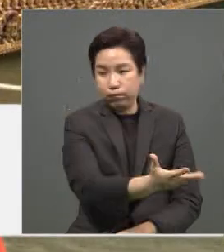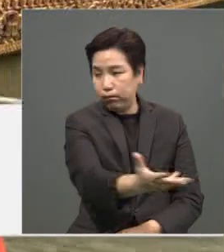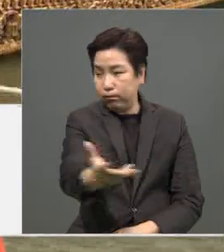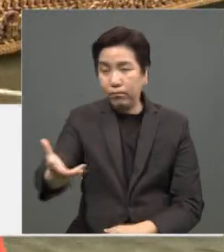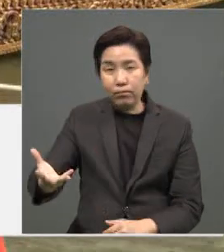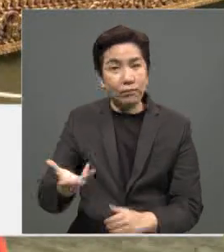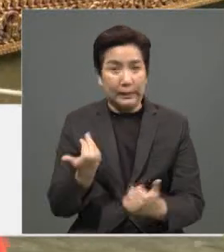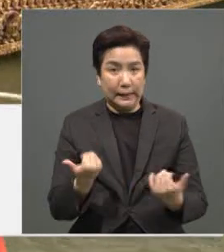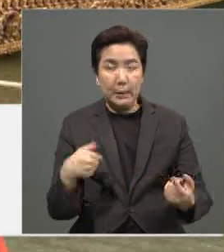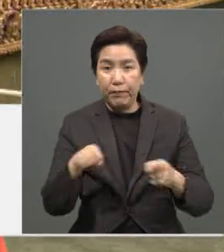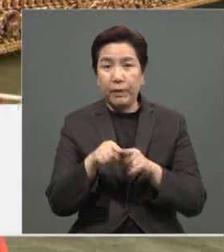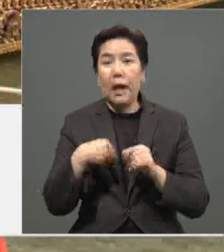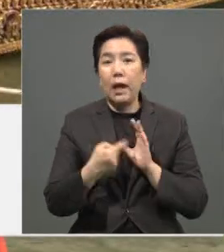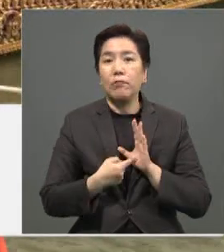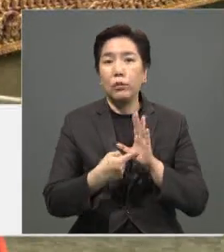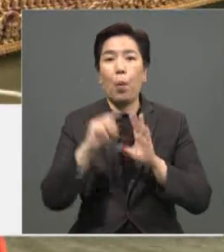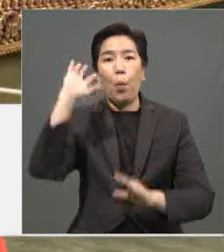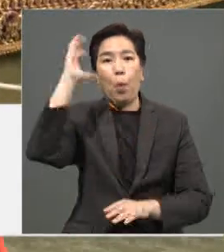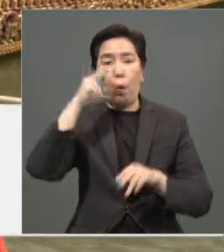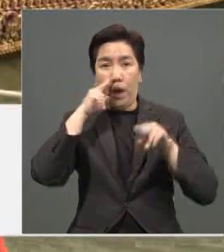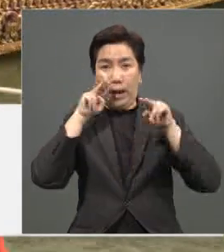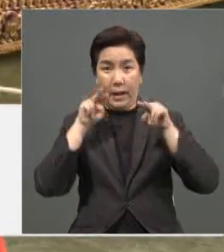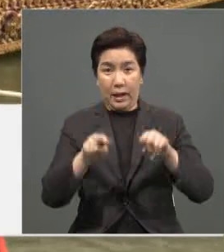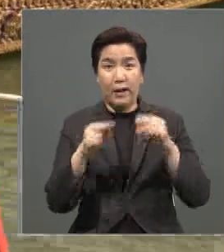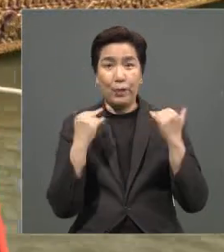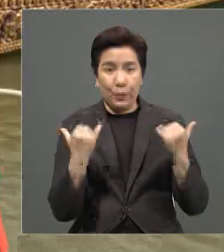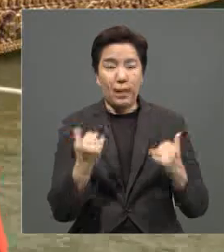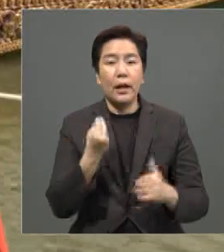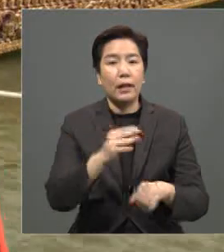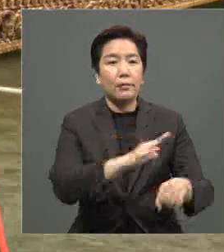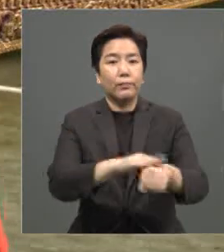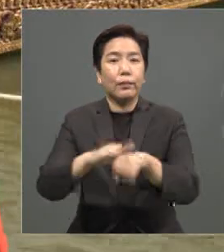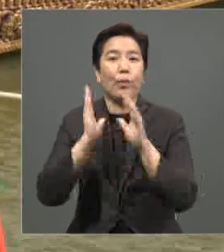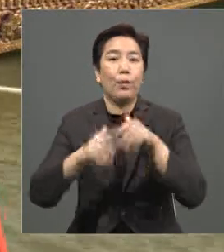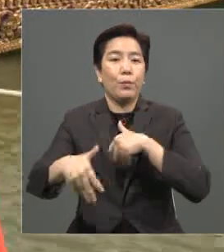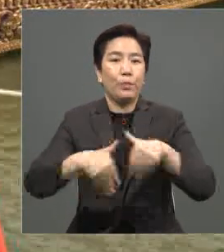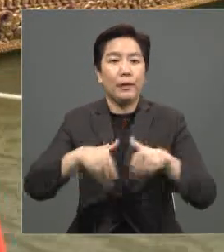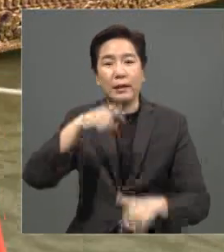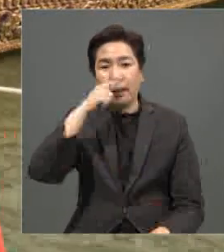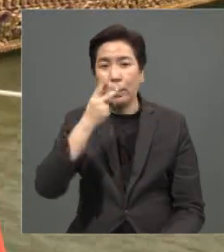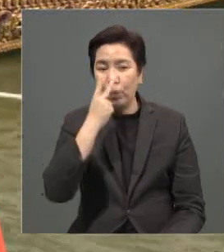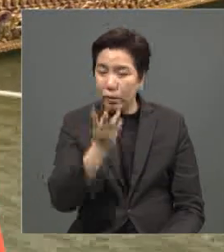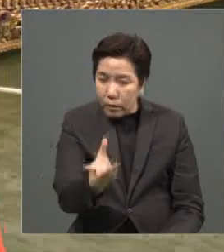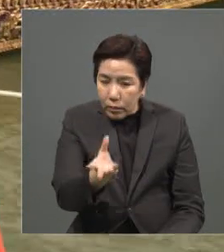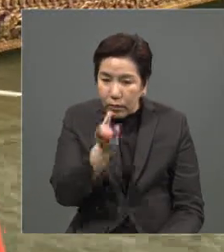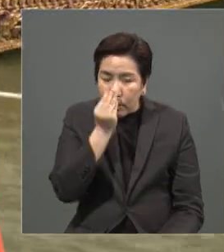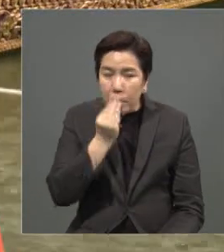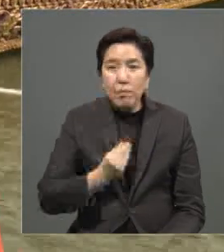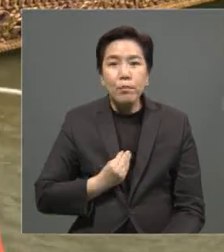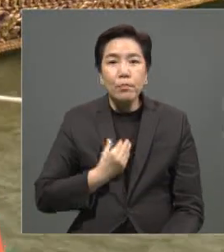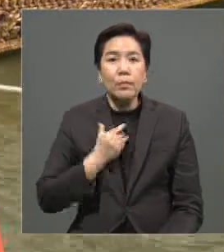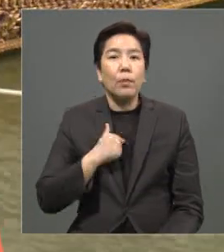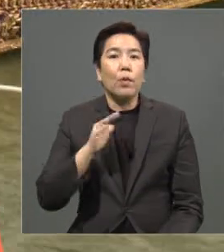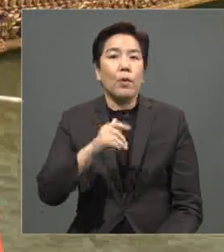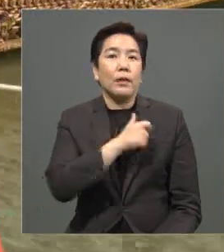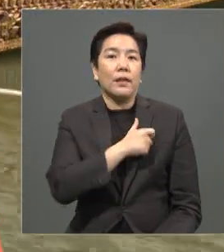มือนนี้จะปรากฏสู่สายตาชาวโลกอีกครั้งนะคะขอเชิญชวนคุณผู้ชมร่วมชื่นชมพระบารมีพระบาทสมเด็จพระเจ้าอยู่